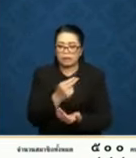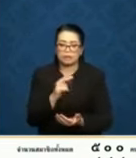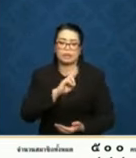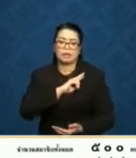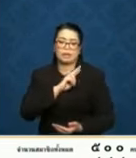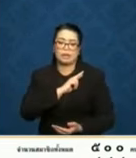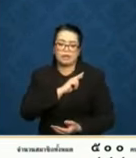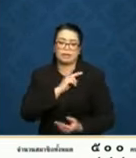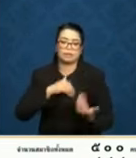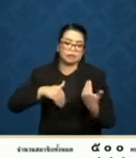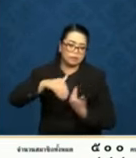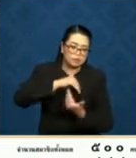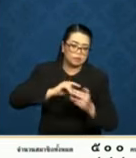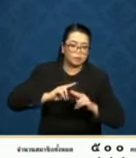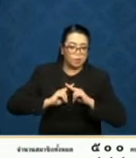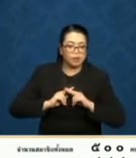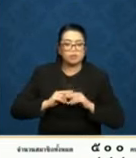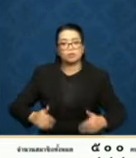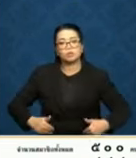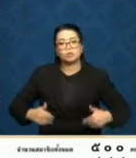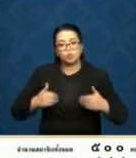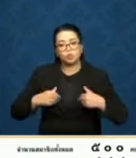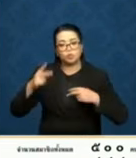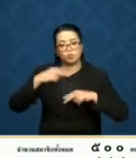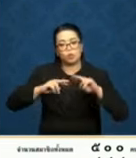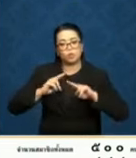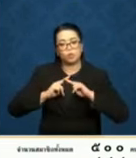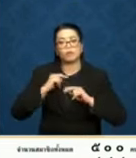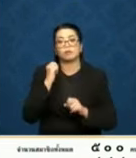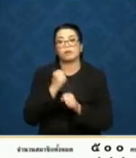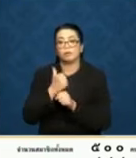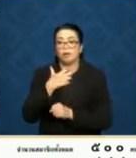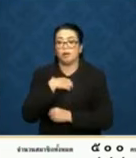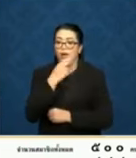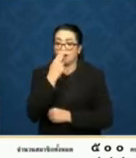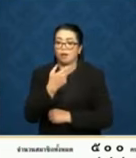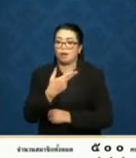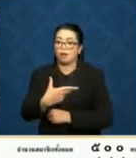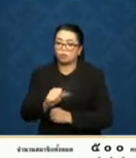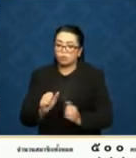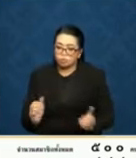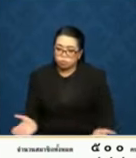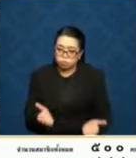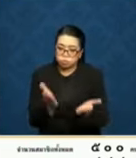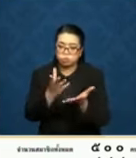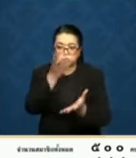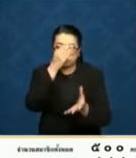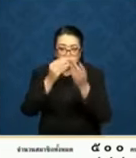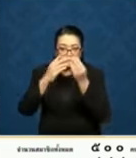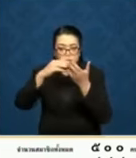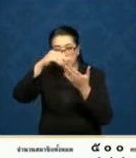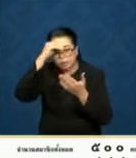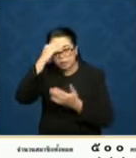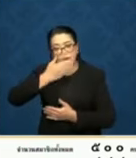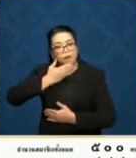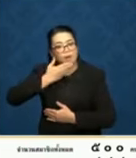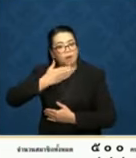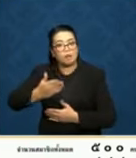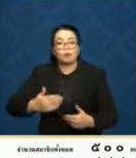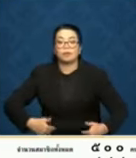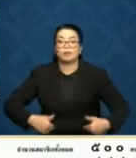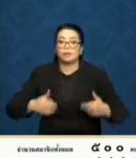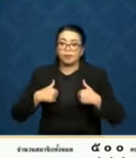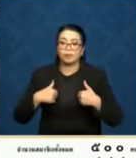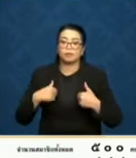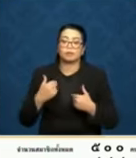่งของตวเองได้นอกจากนั้น เราอยากเหนหกสูตร ที่มันสนับสนุน้เกิดการเวียรู้ตลดชีวิตสน